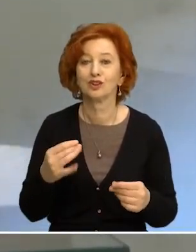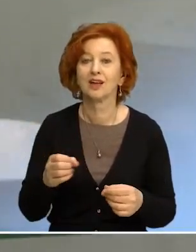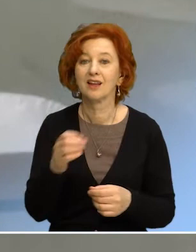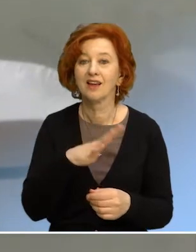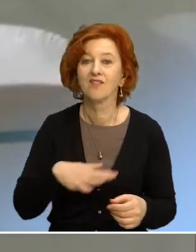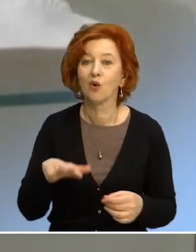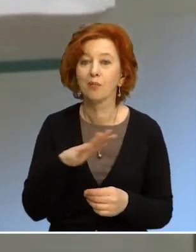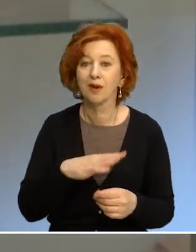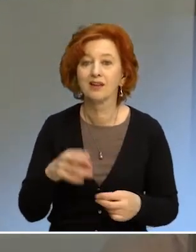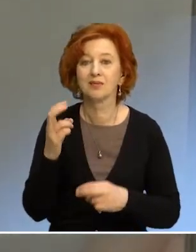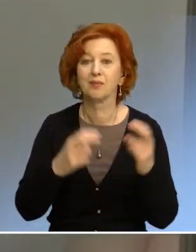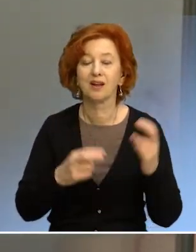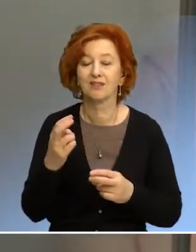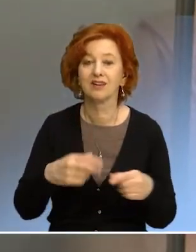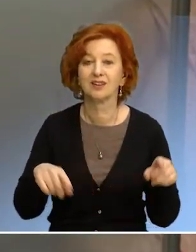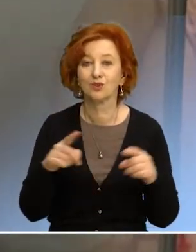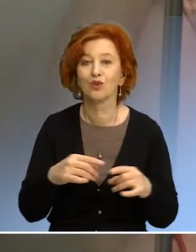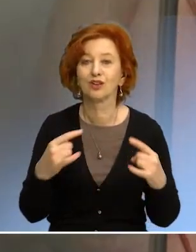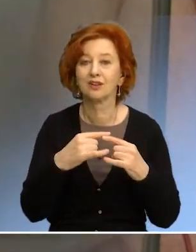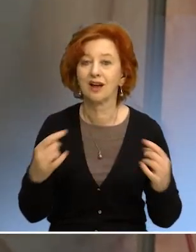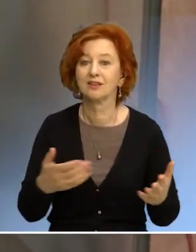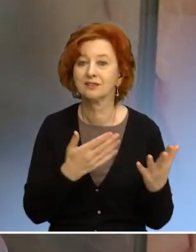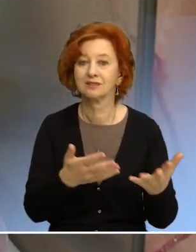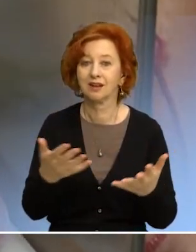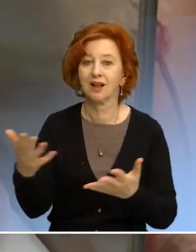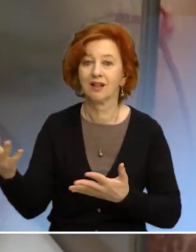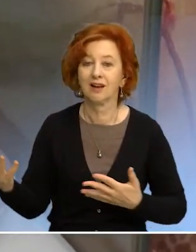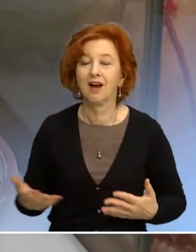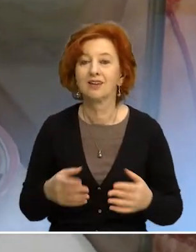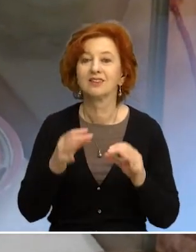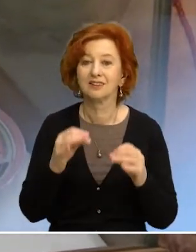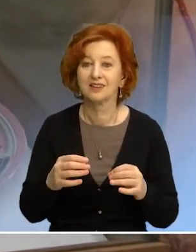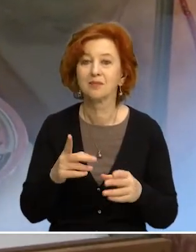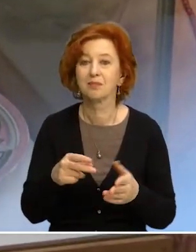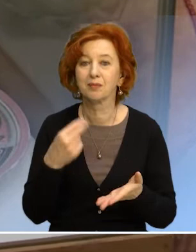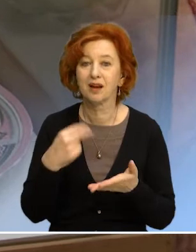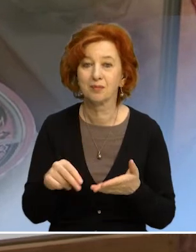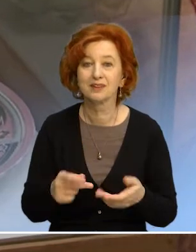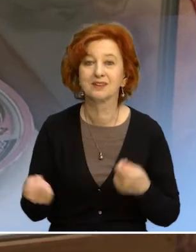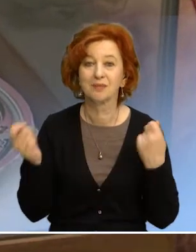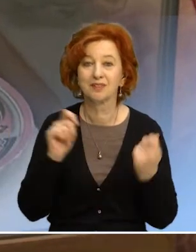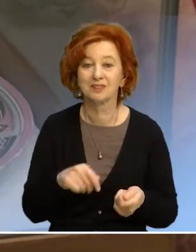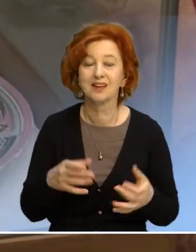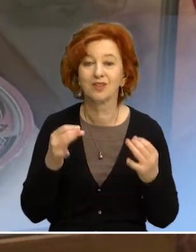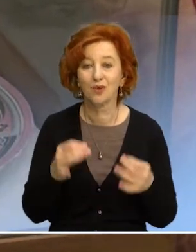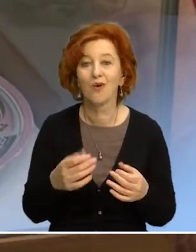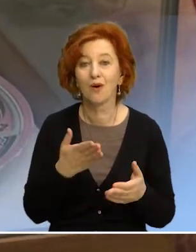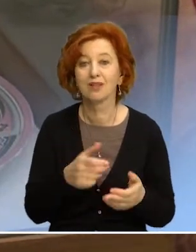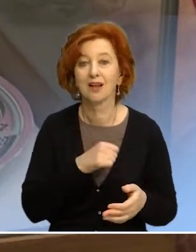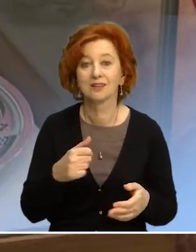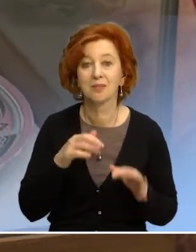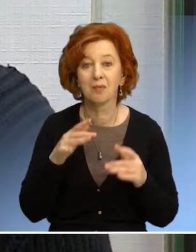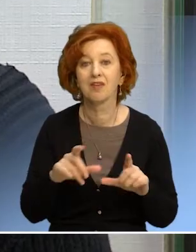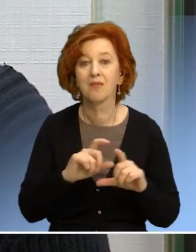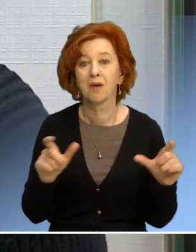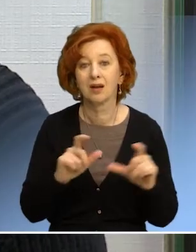даже европейские производители мог казак где-то прихватить на чужбине, приобрести, привезти на Дон. Ну, а на